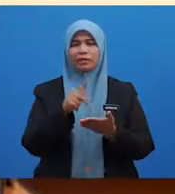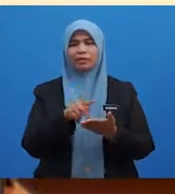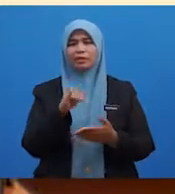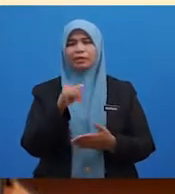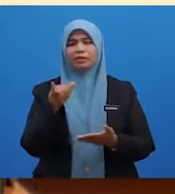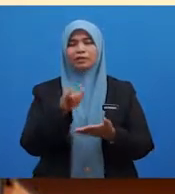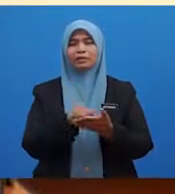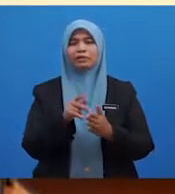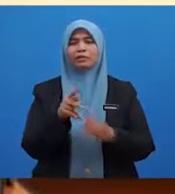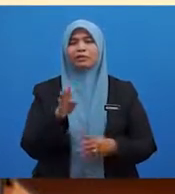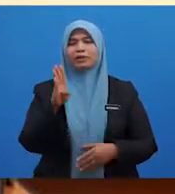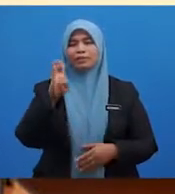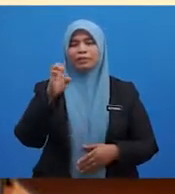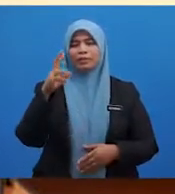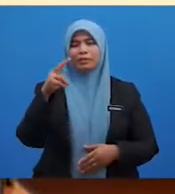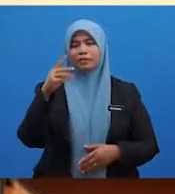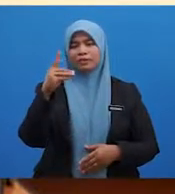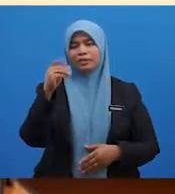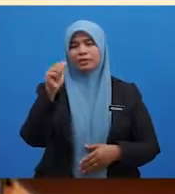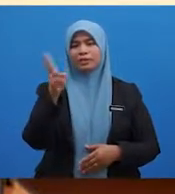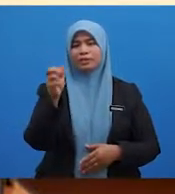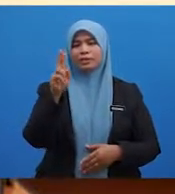iaitu Bendahara Tun Perak.